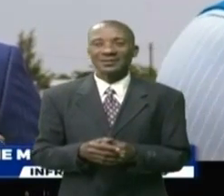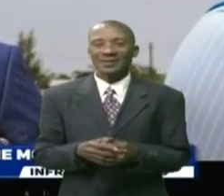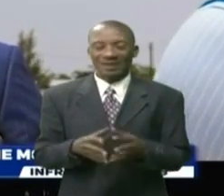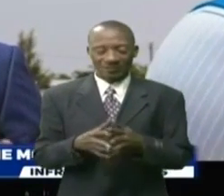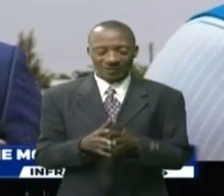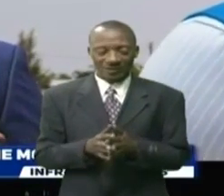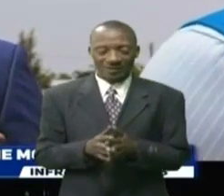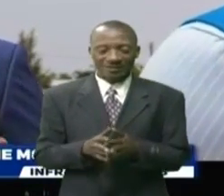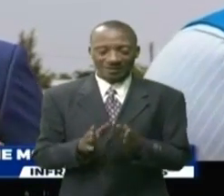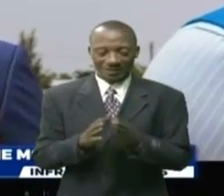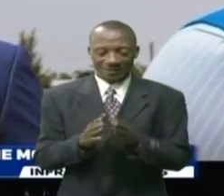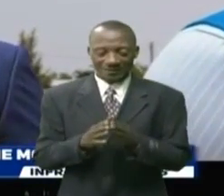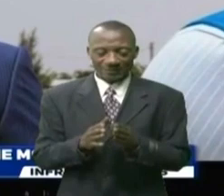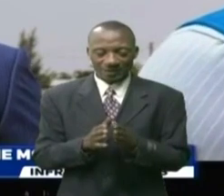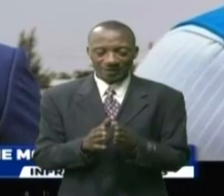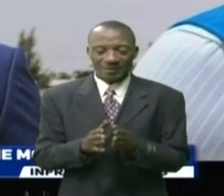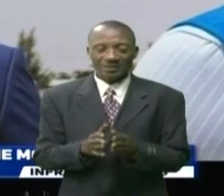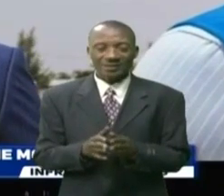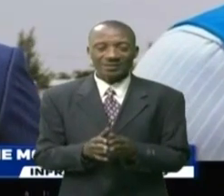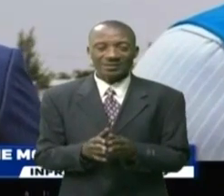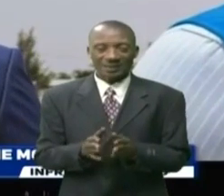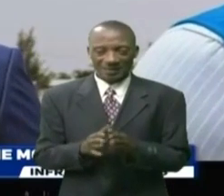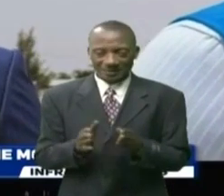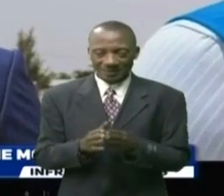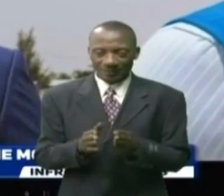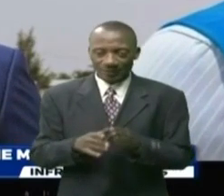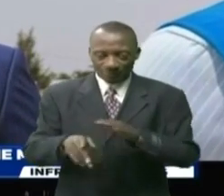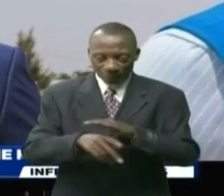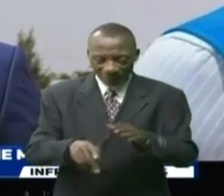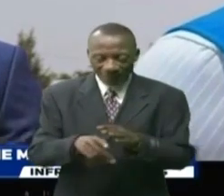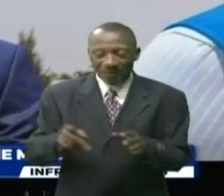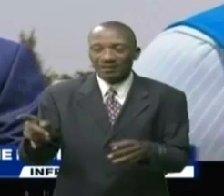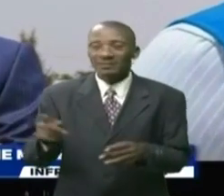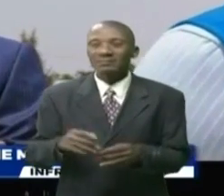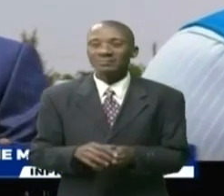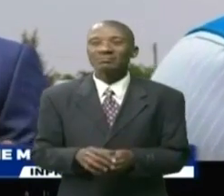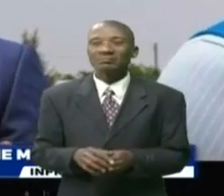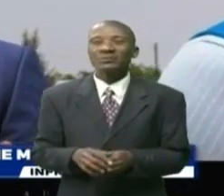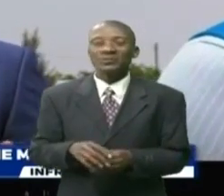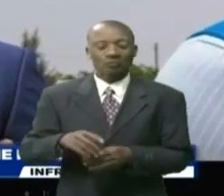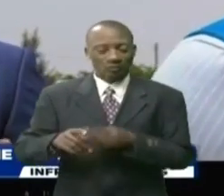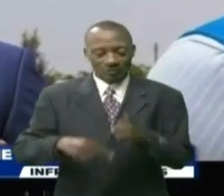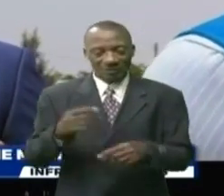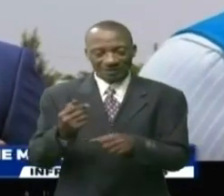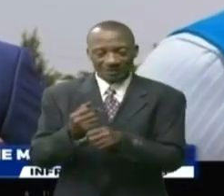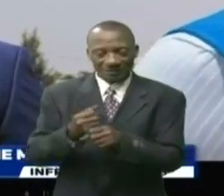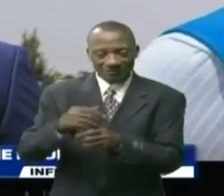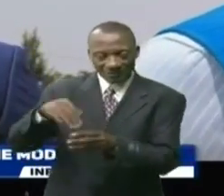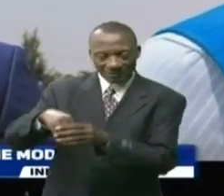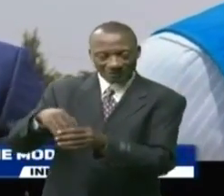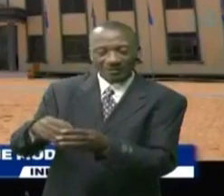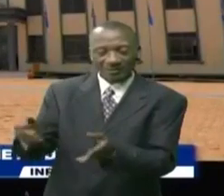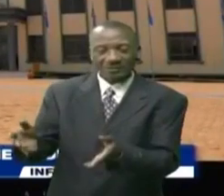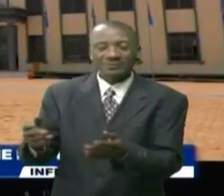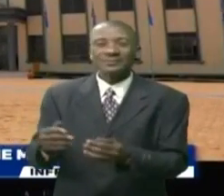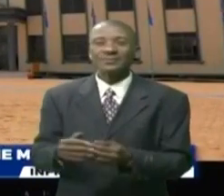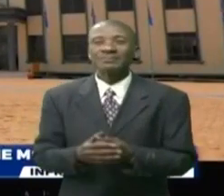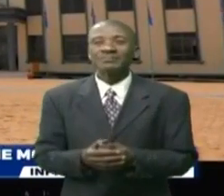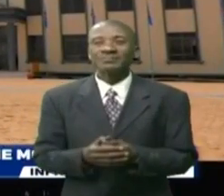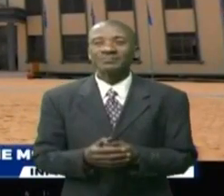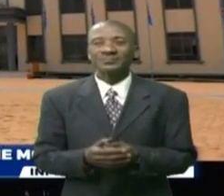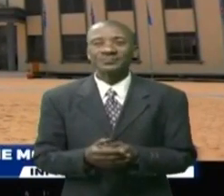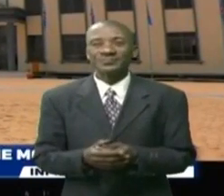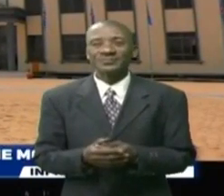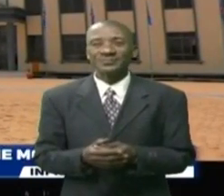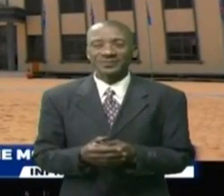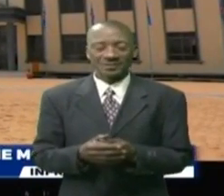locataires. Fini de donner des sous aux bailleurs, ils vont avoir leur bâtiment propre, ils vont travailler dans ce